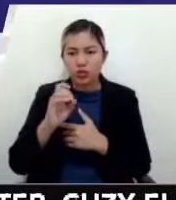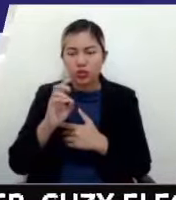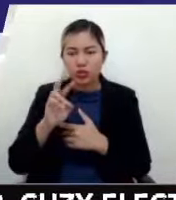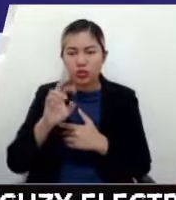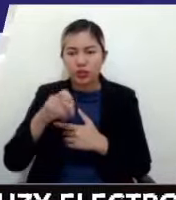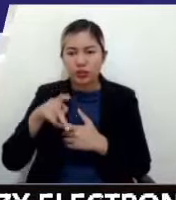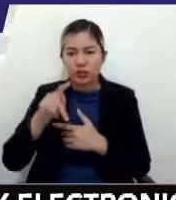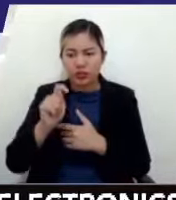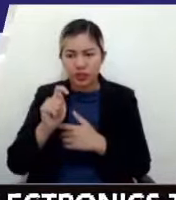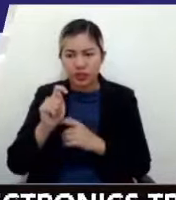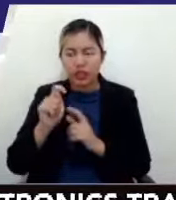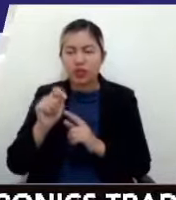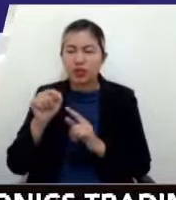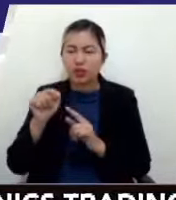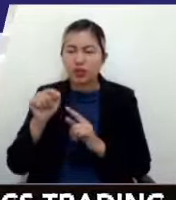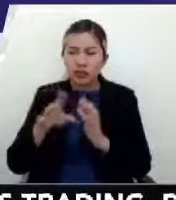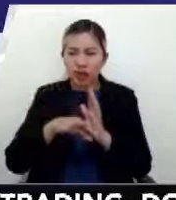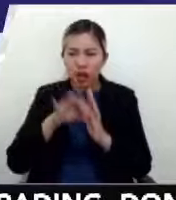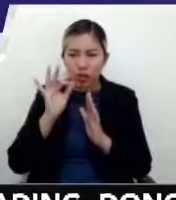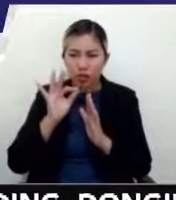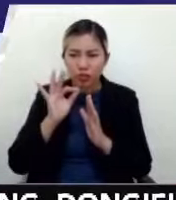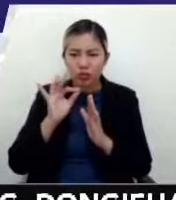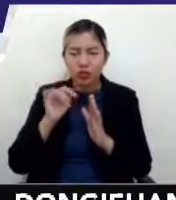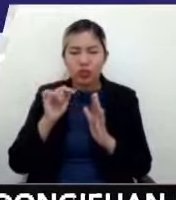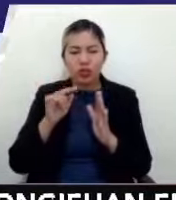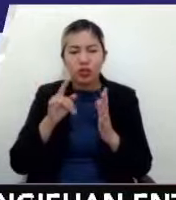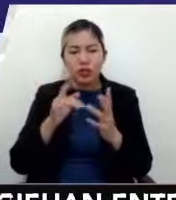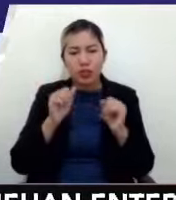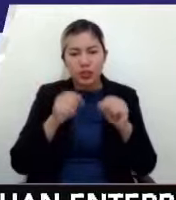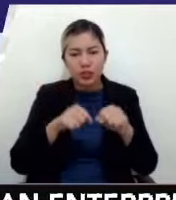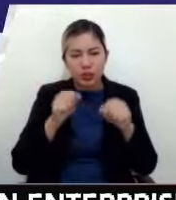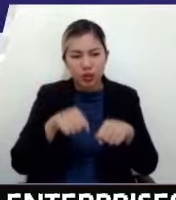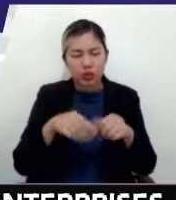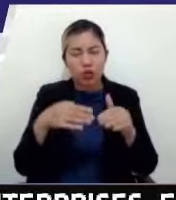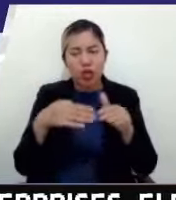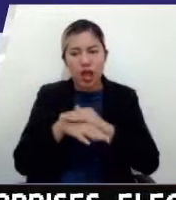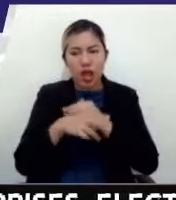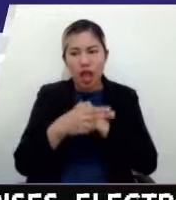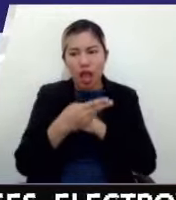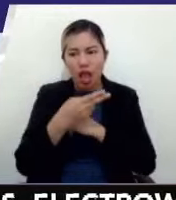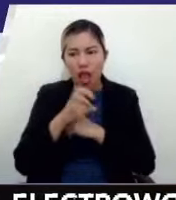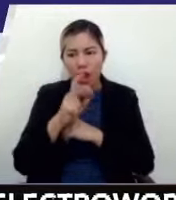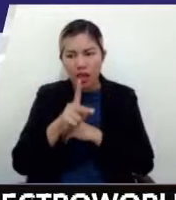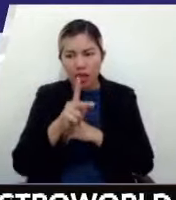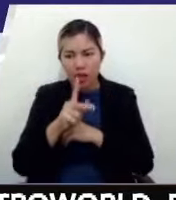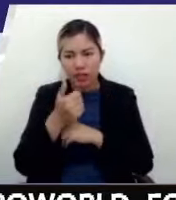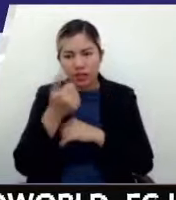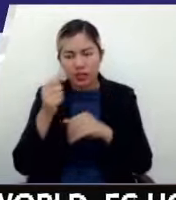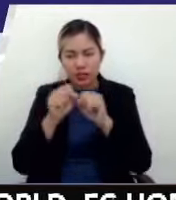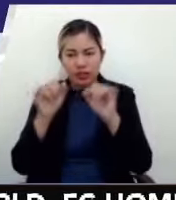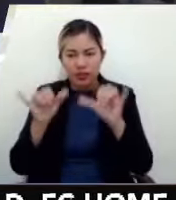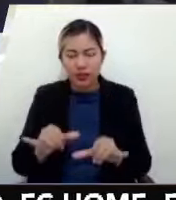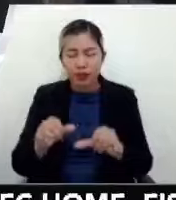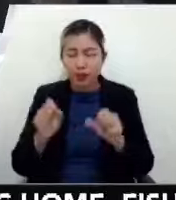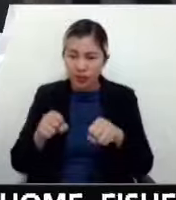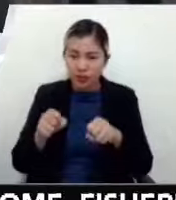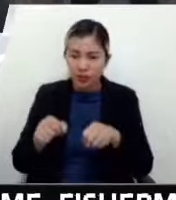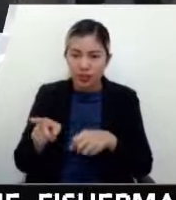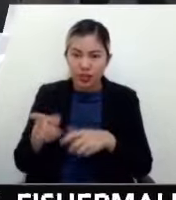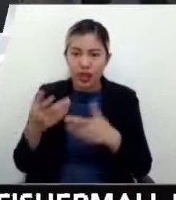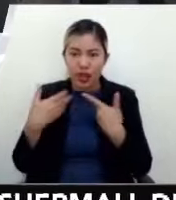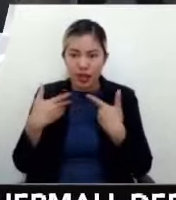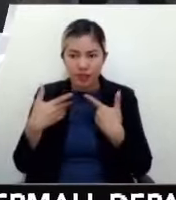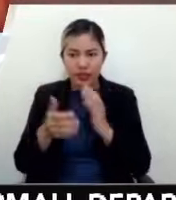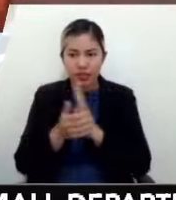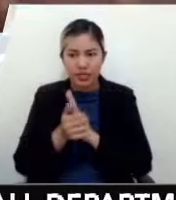without the authority nor consent ng ating system owner. We assume na meron silang activity in terms of hacking. Ayon